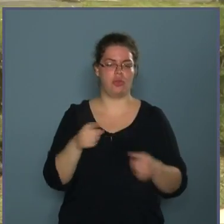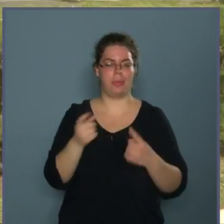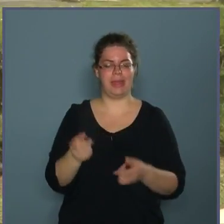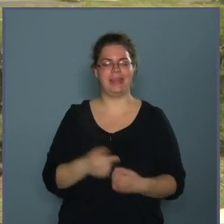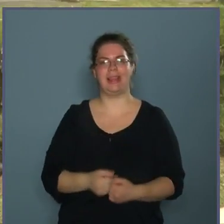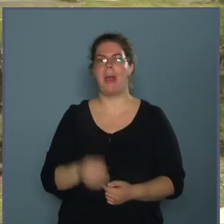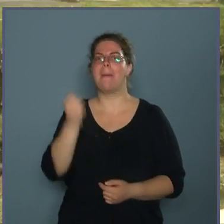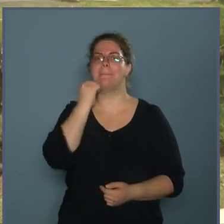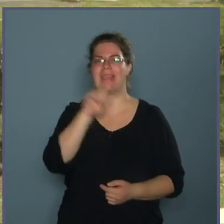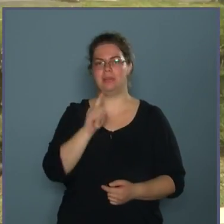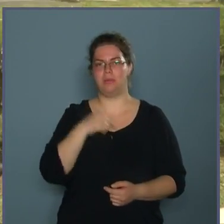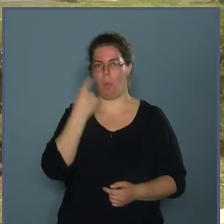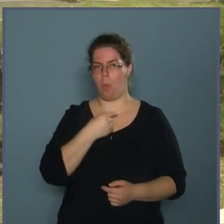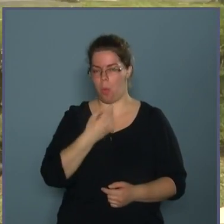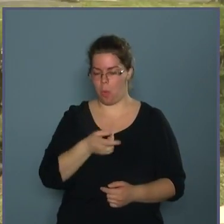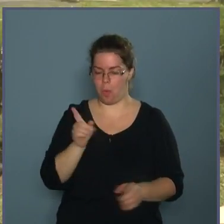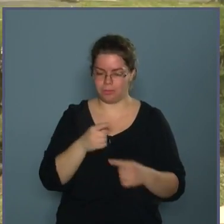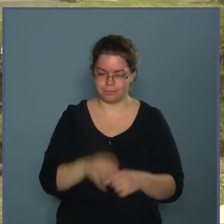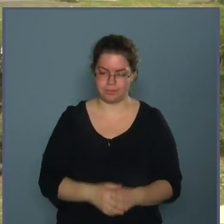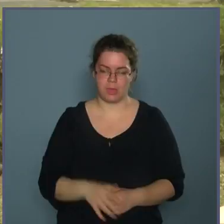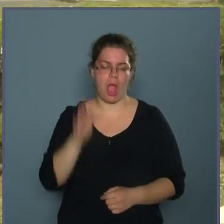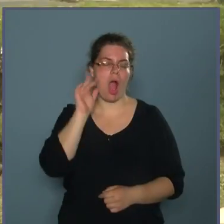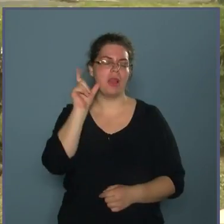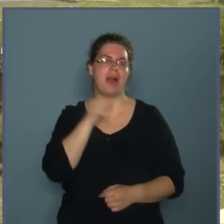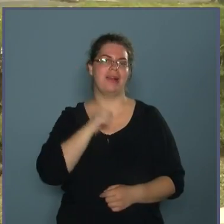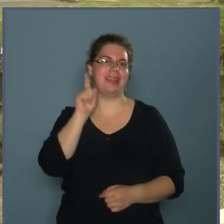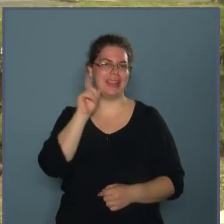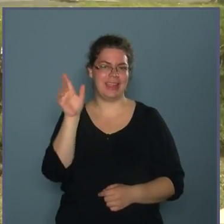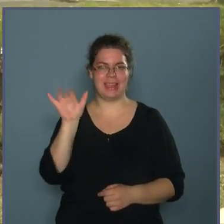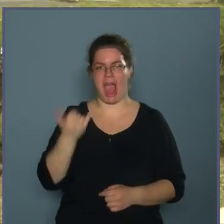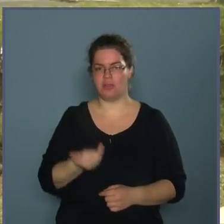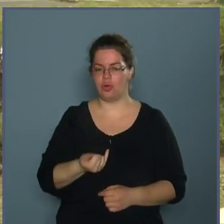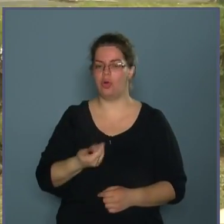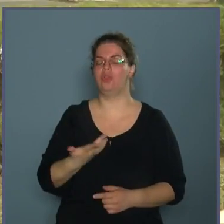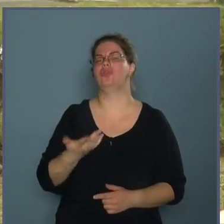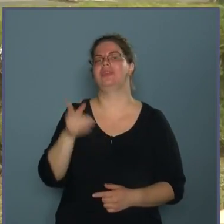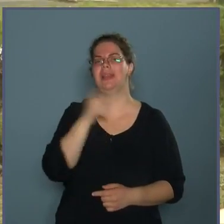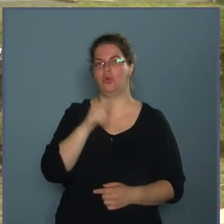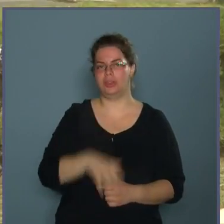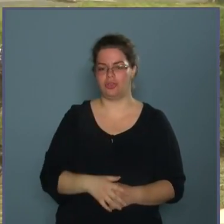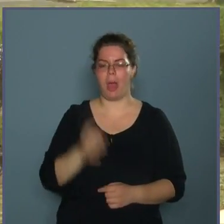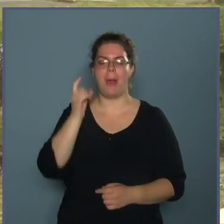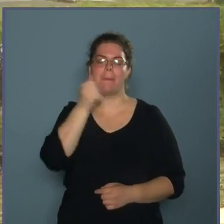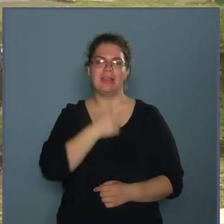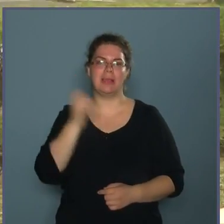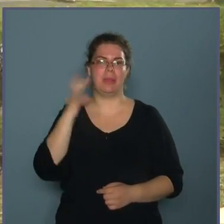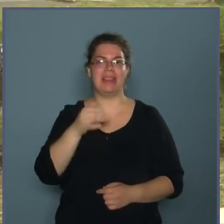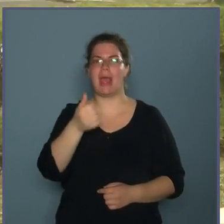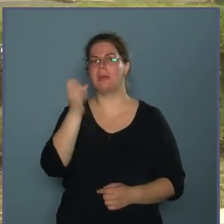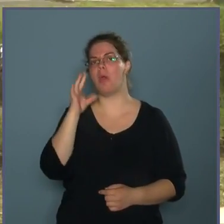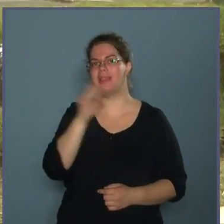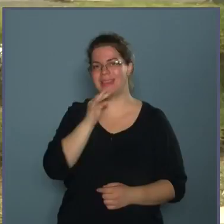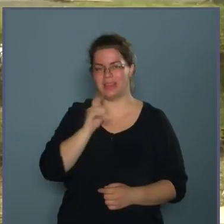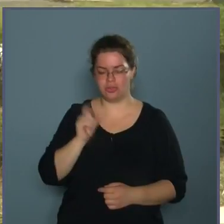vezető mezzoszólistája, Alagi János tenorista, Pataki Bence basszista,